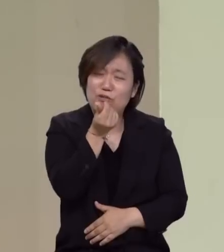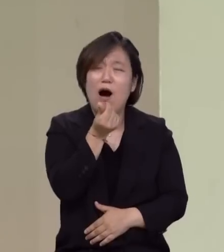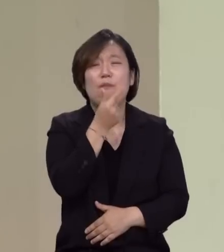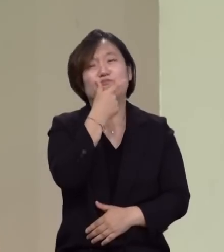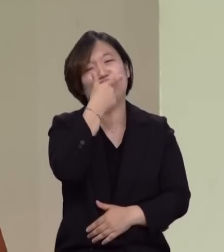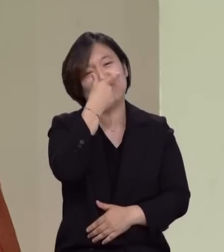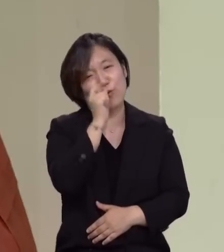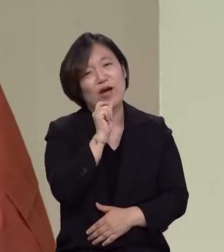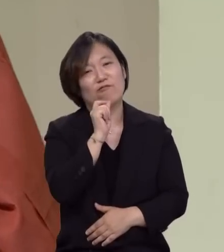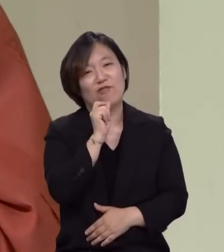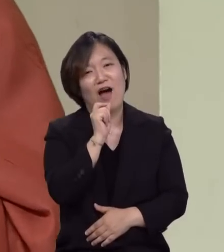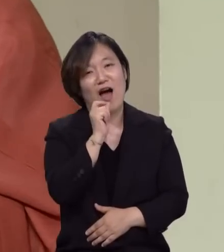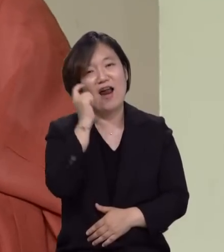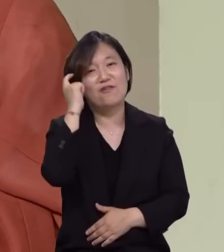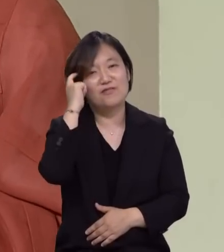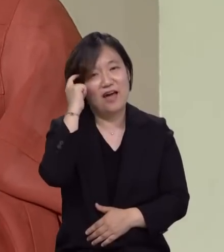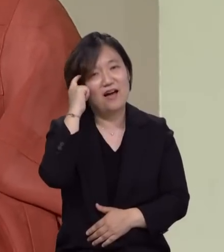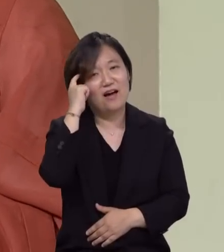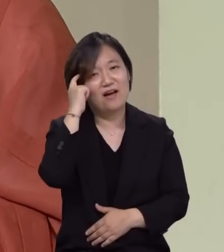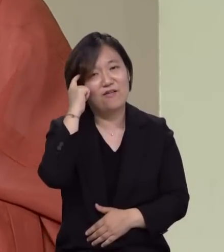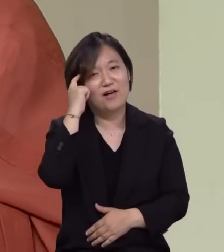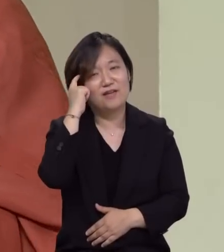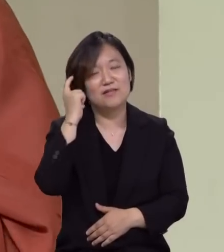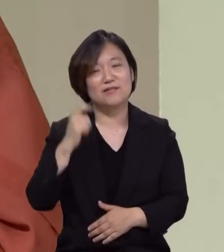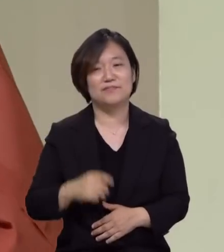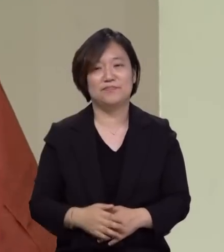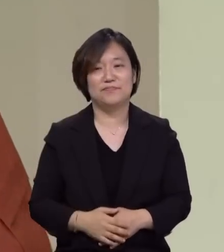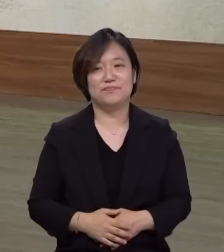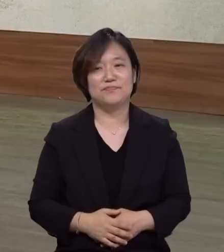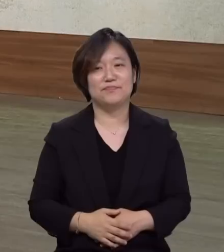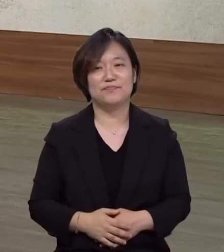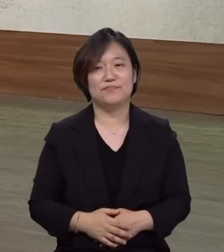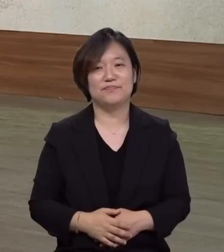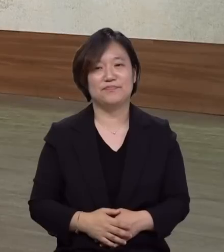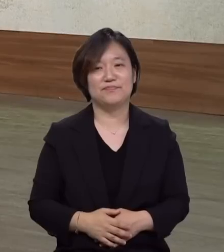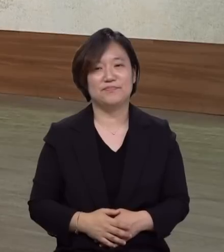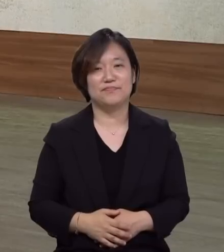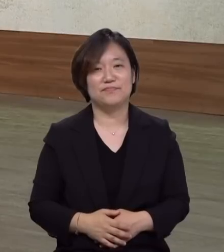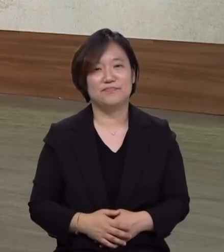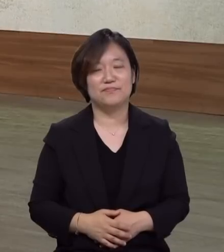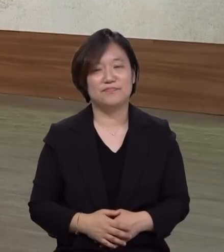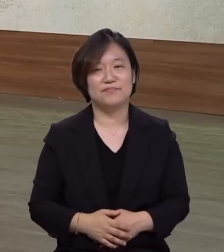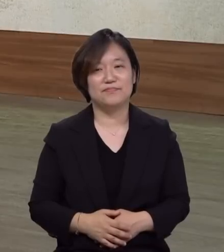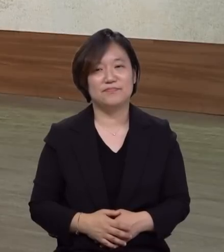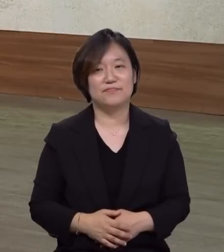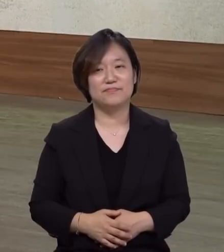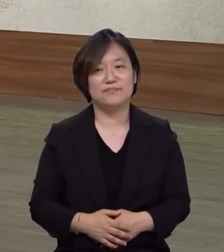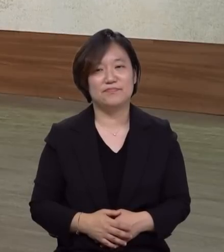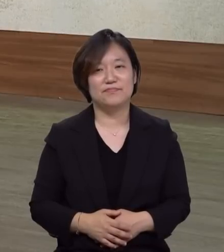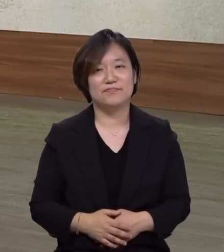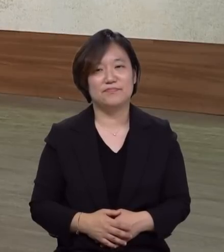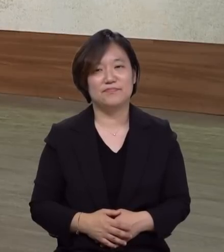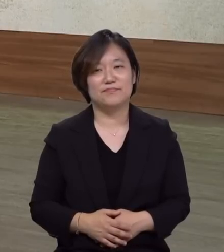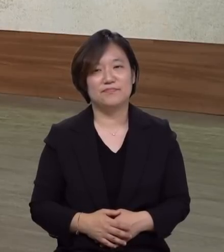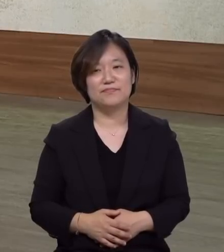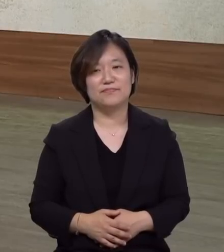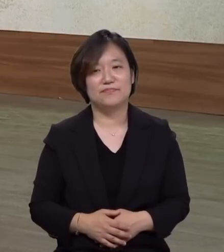보구나 그러면서 여러 생각이 드시더래요 그러면서 동훈스님께서 아